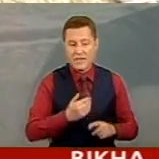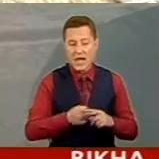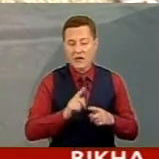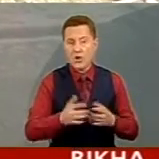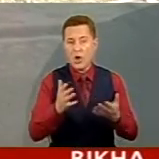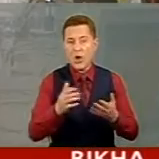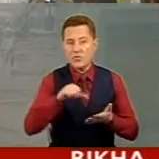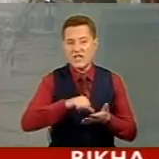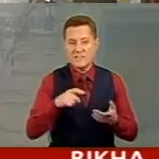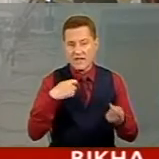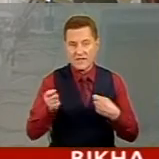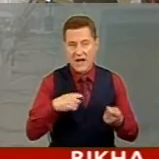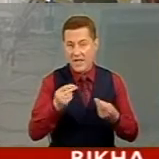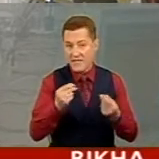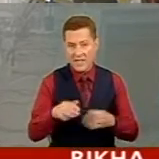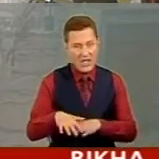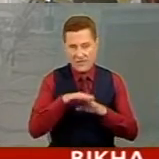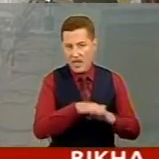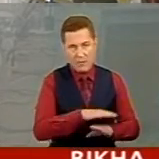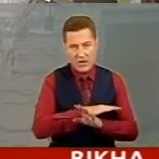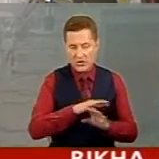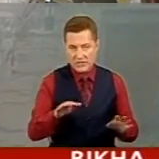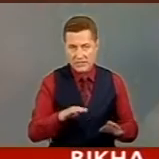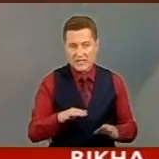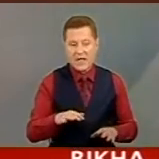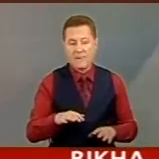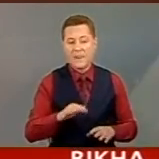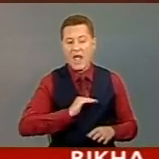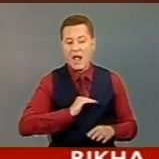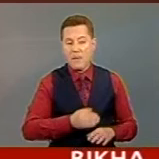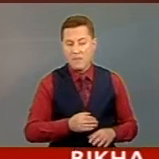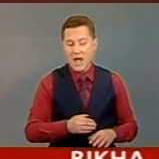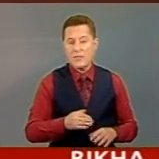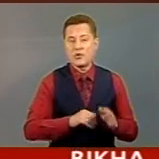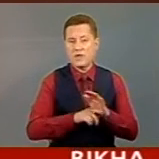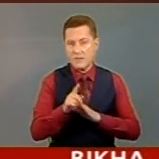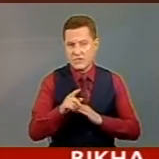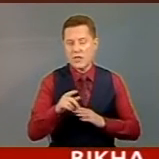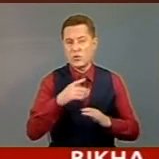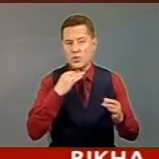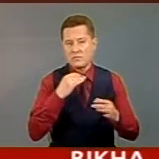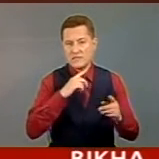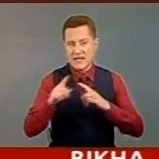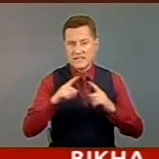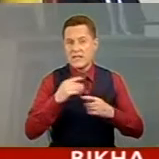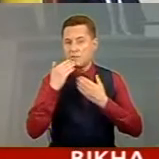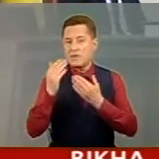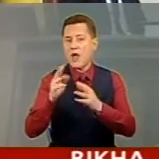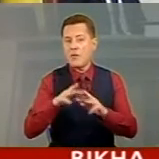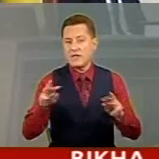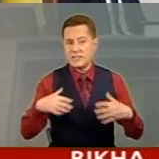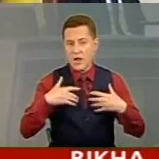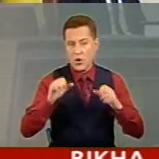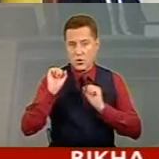деньги не перечислила. Зато підозріло компанію «Прокладку» одразу ж на початку засідання. Прем'єр спитав у міністра охорони здоров'я.